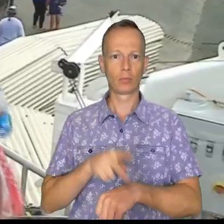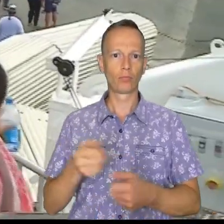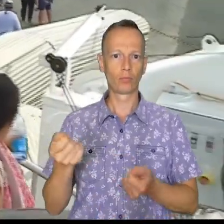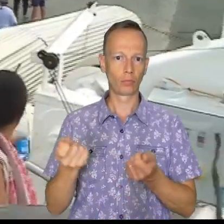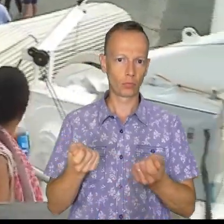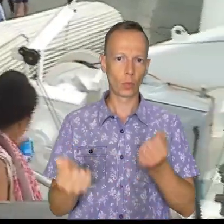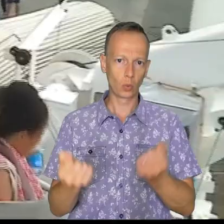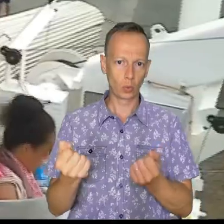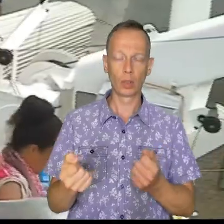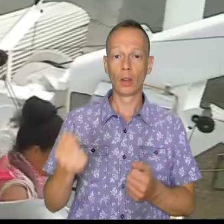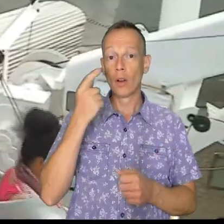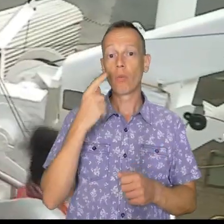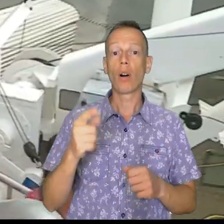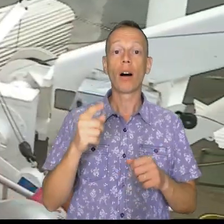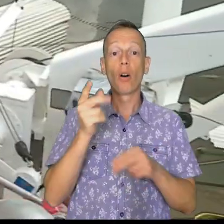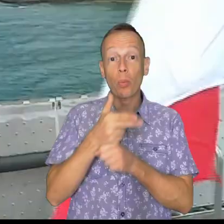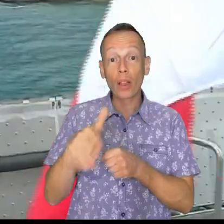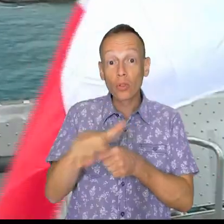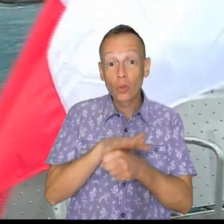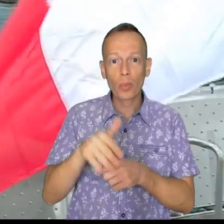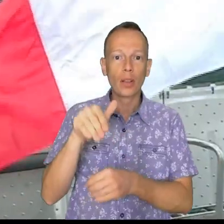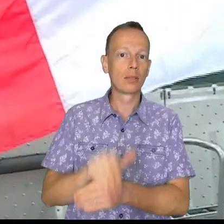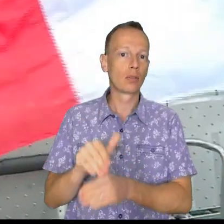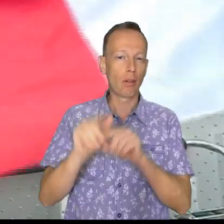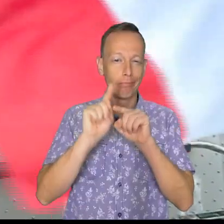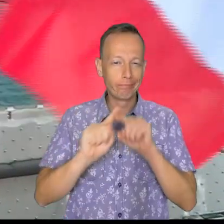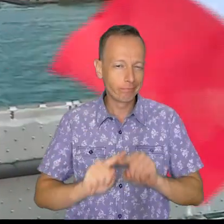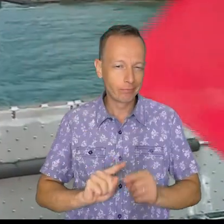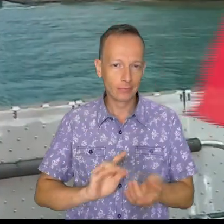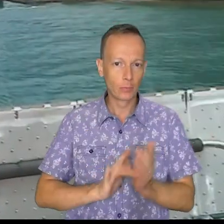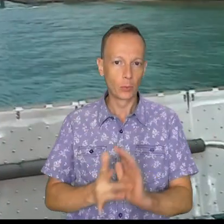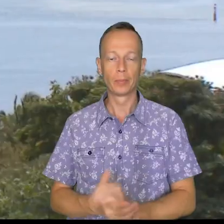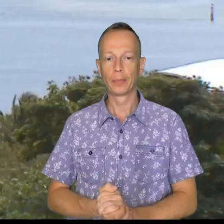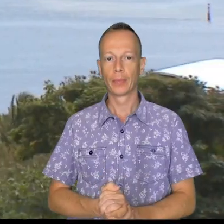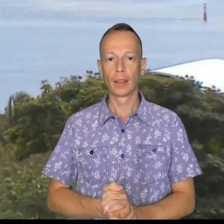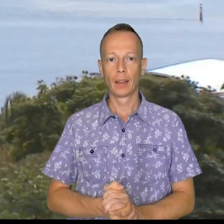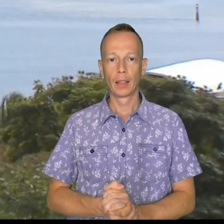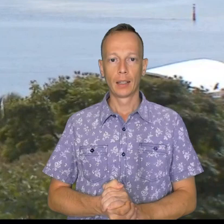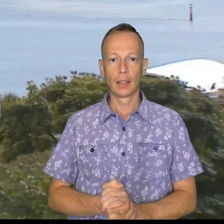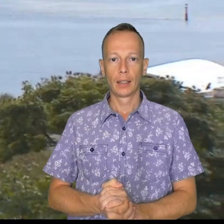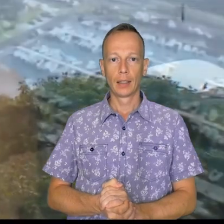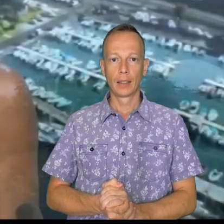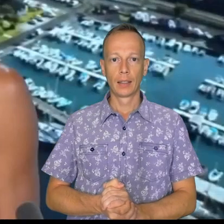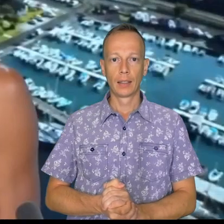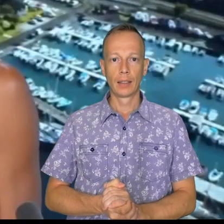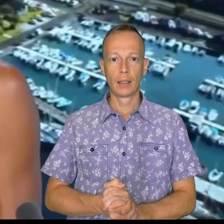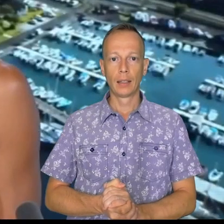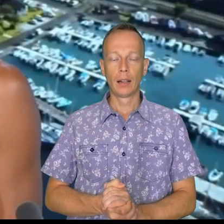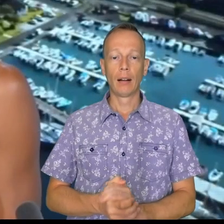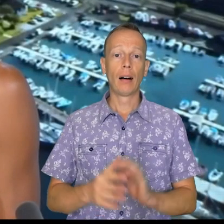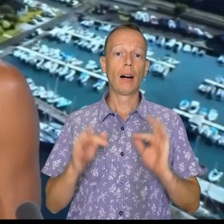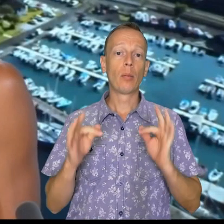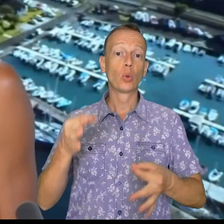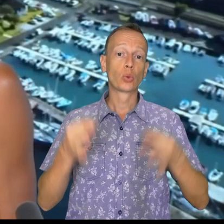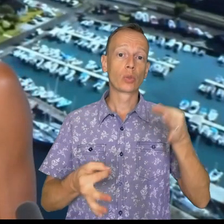de détails donc sur ce reportage donc de ce soir dans vos 2 éditions.